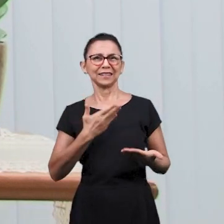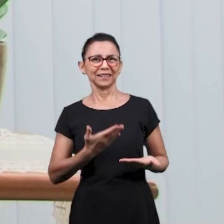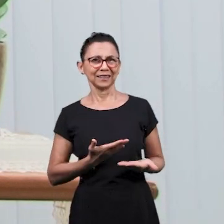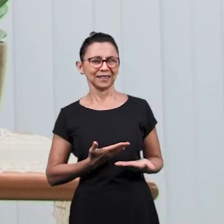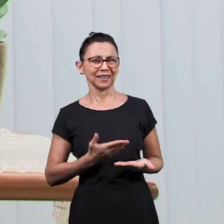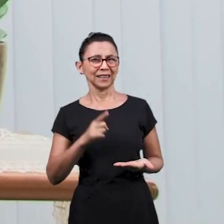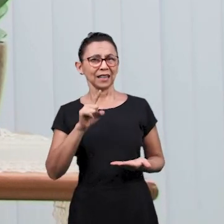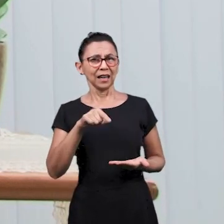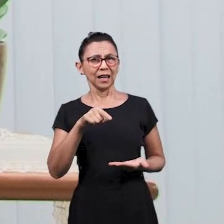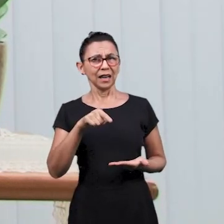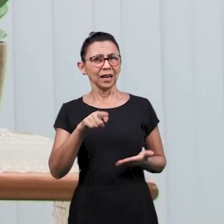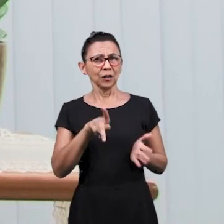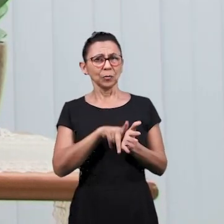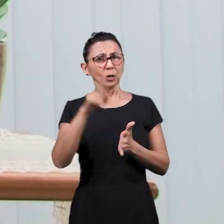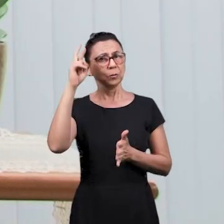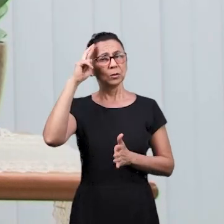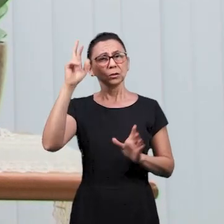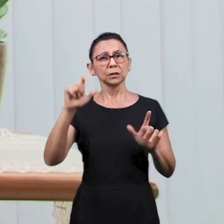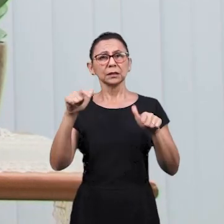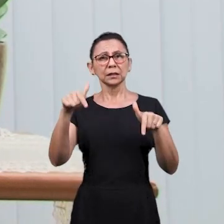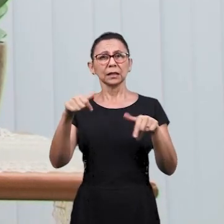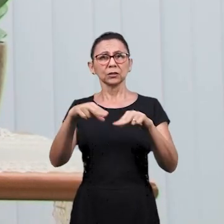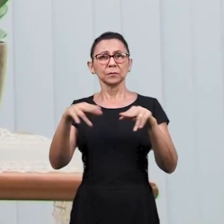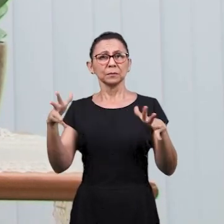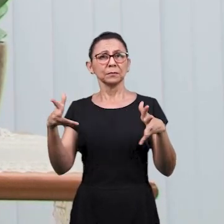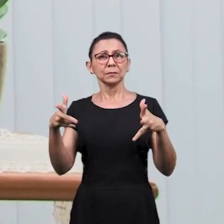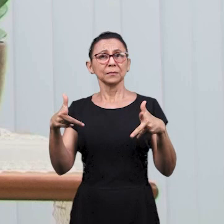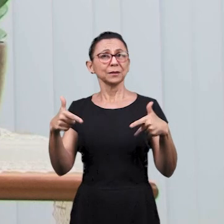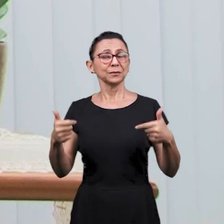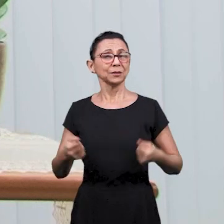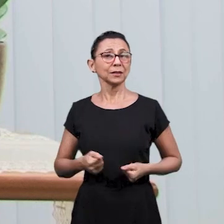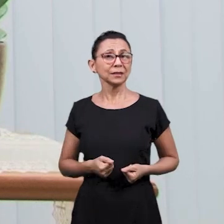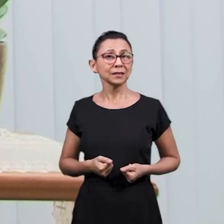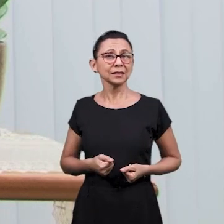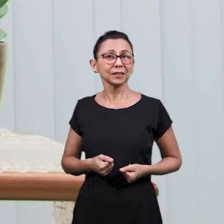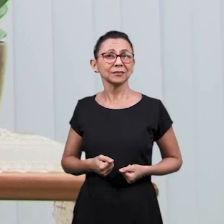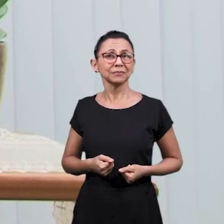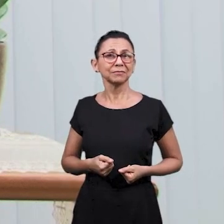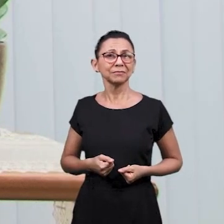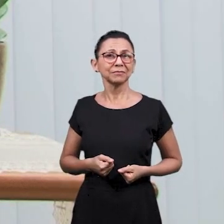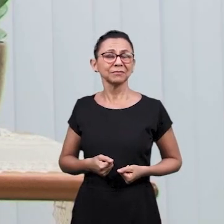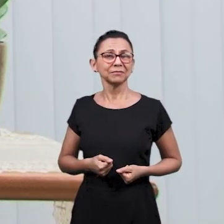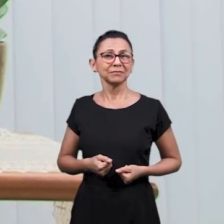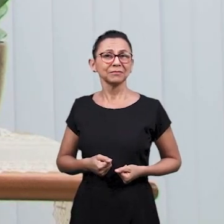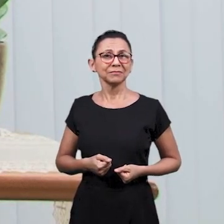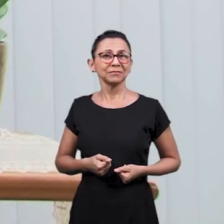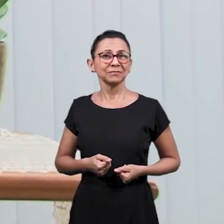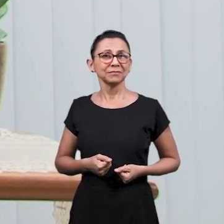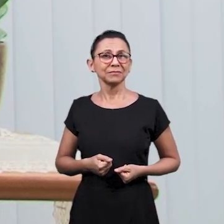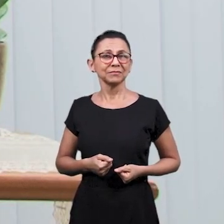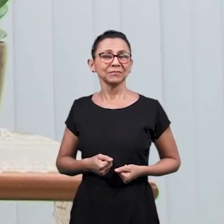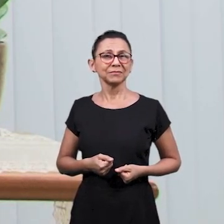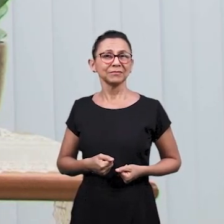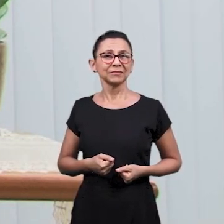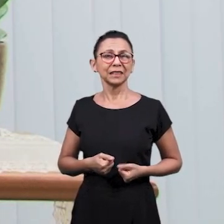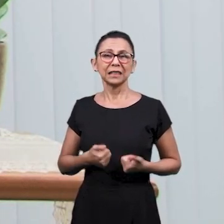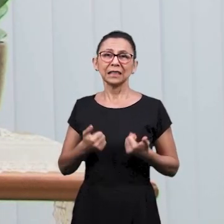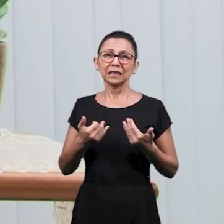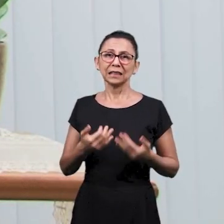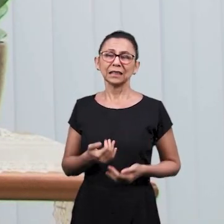это значит, что это? Что это за вещь? И народ израильский, он собирал с каждым